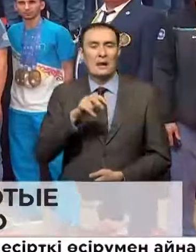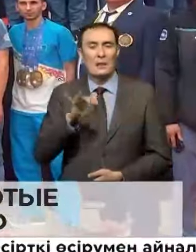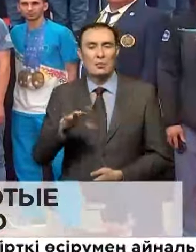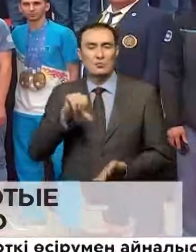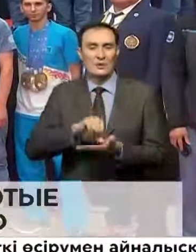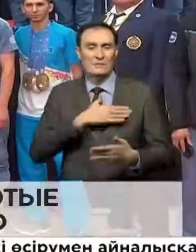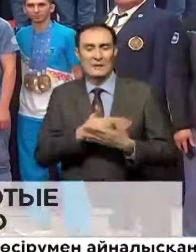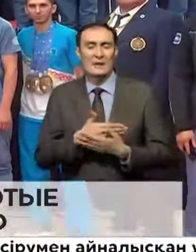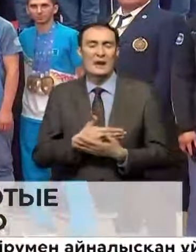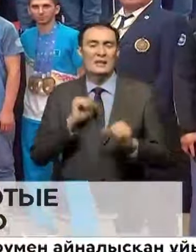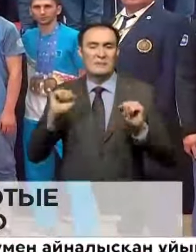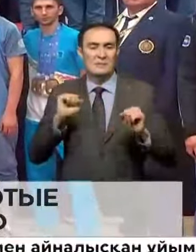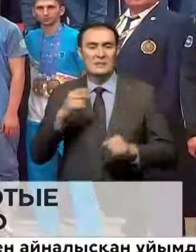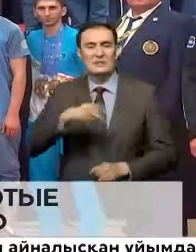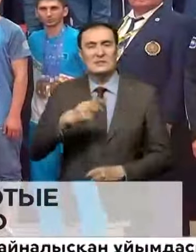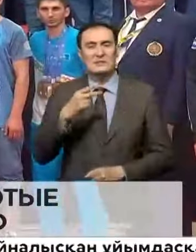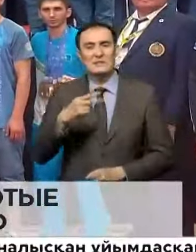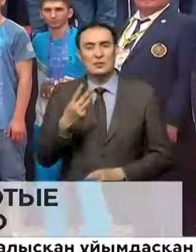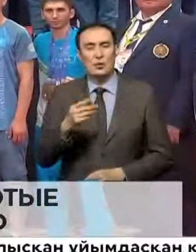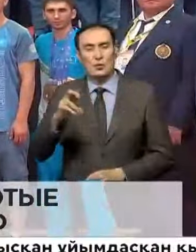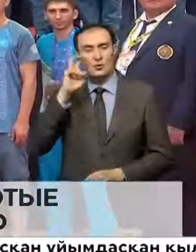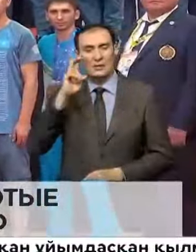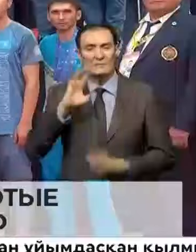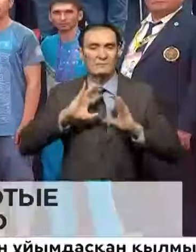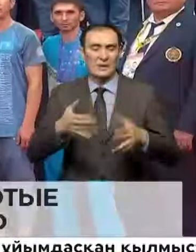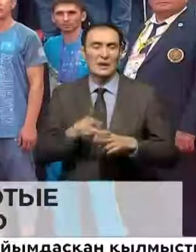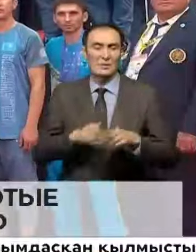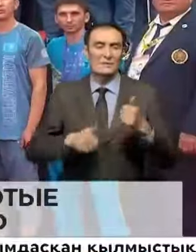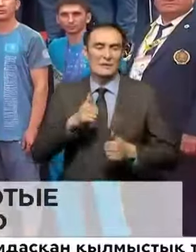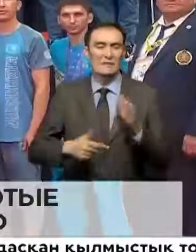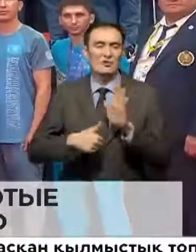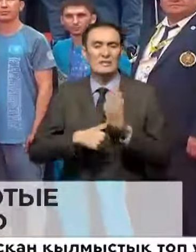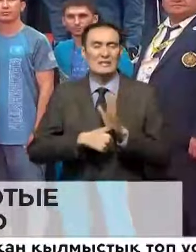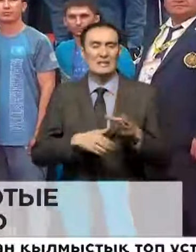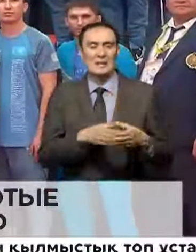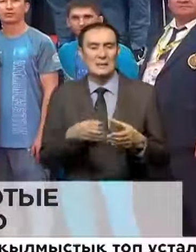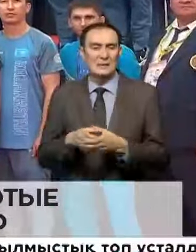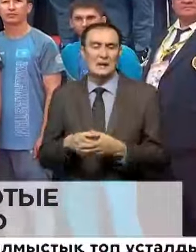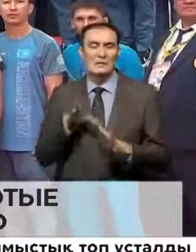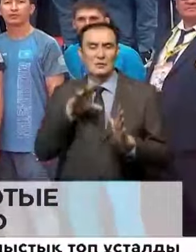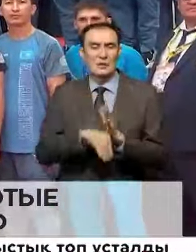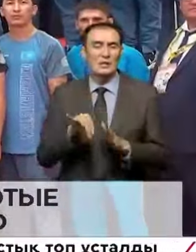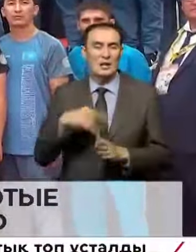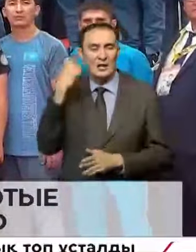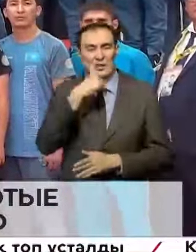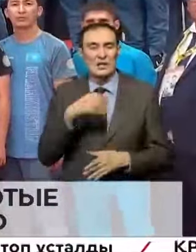В них приняли участие атлеты из 23 стран, которые соревновались в 6 дисциплинах.